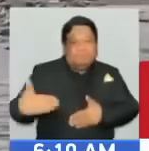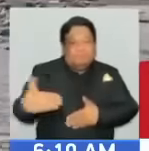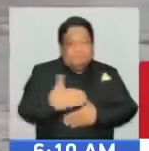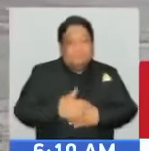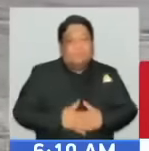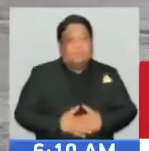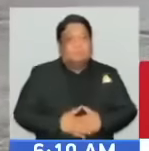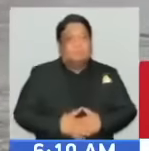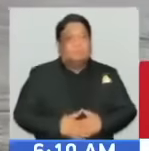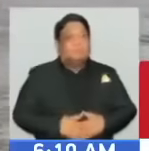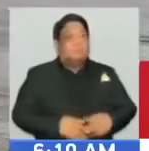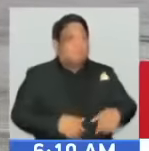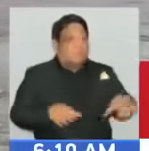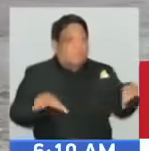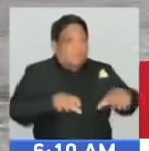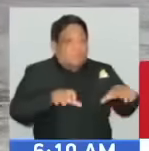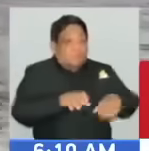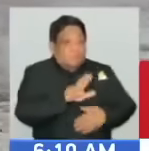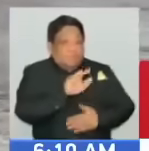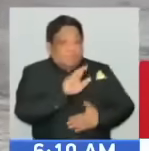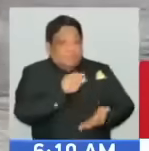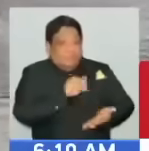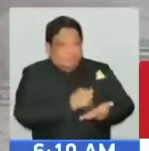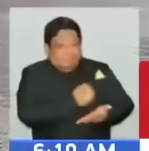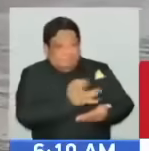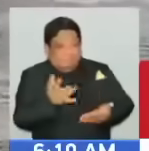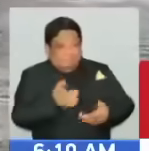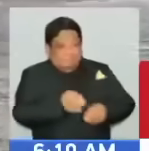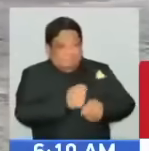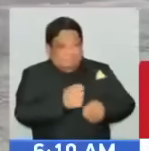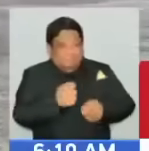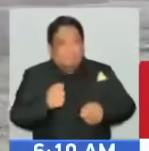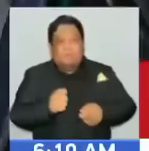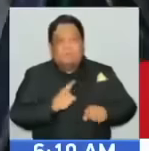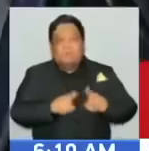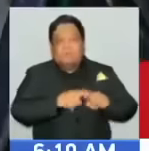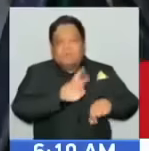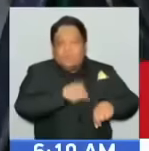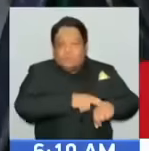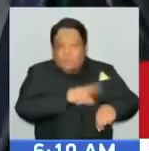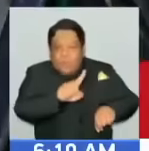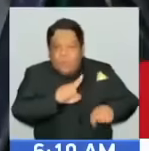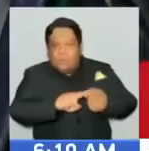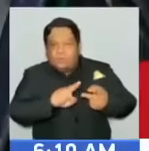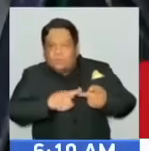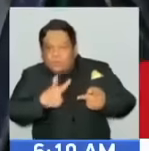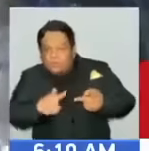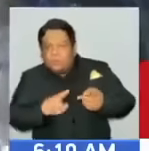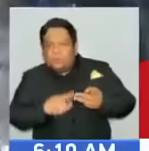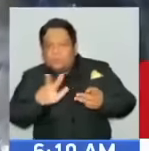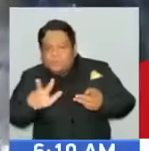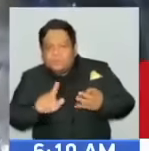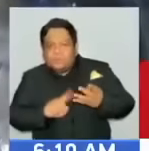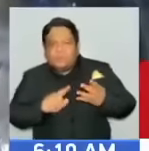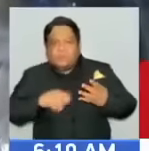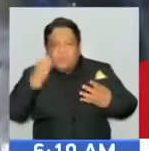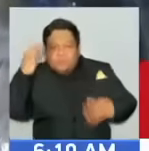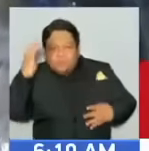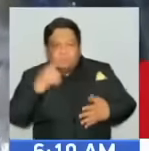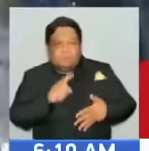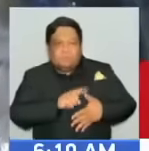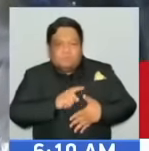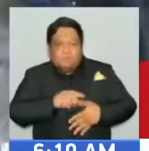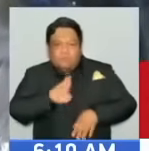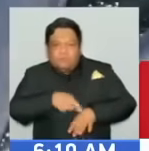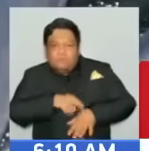sa Regions 1, 2, 3 sa Cordillera Administrative Region at Mimaropa. Sa huling monitoring